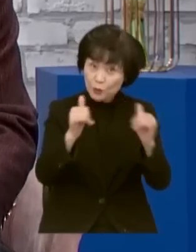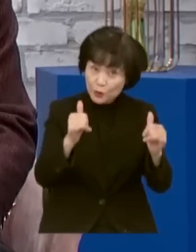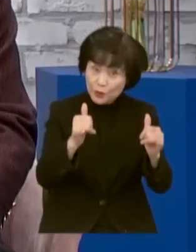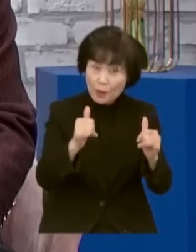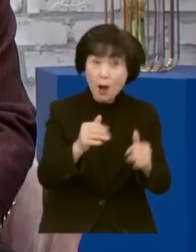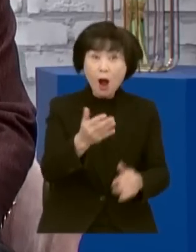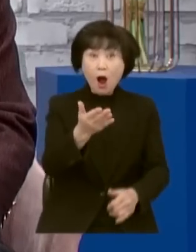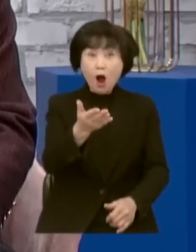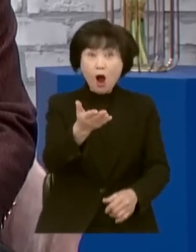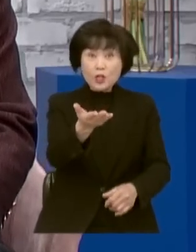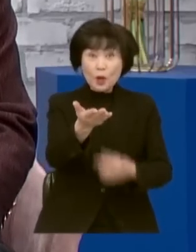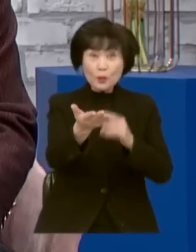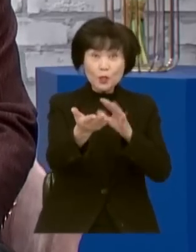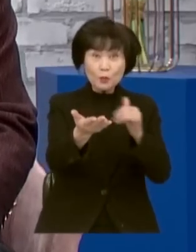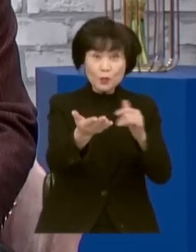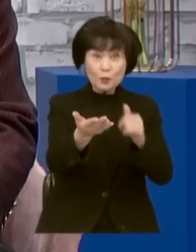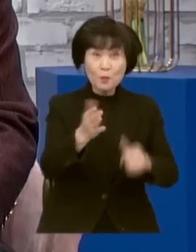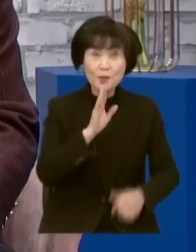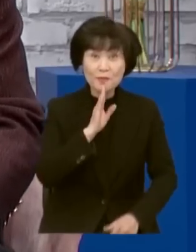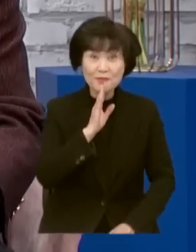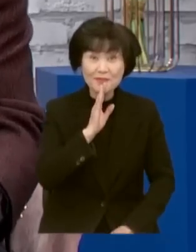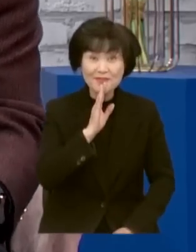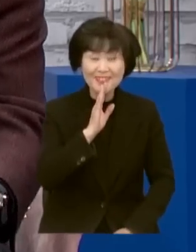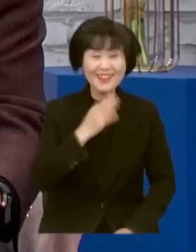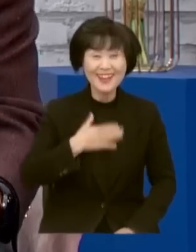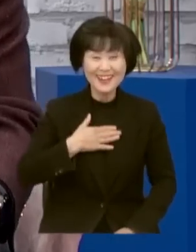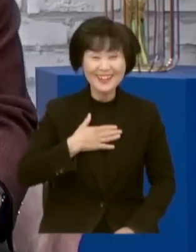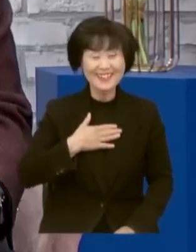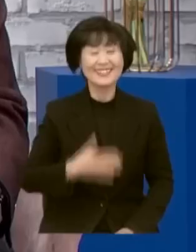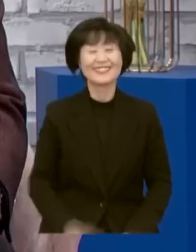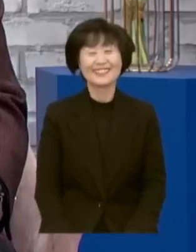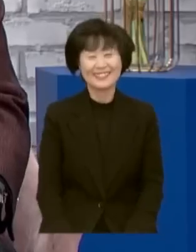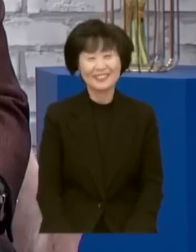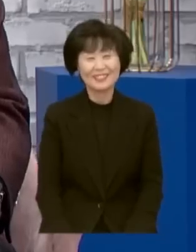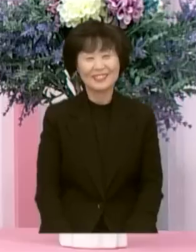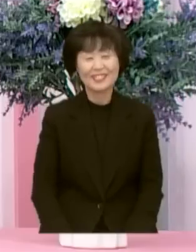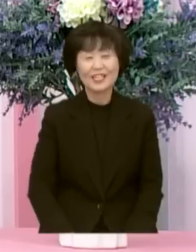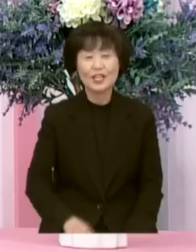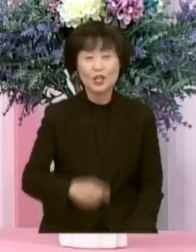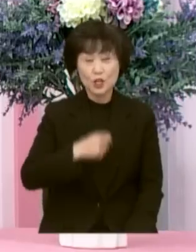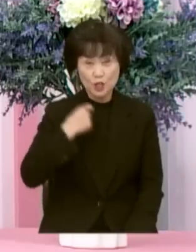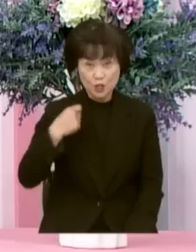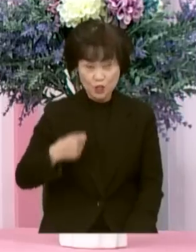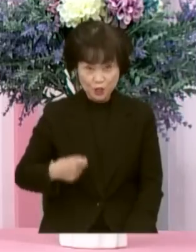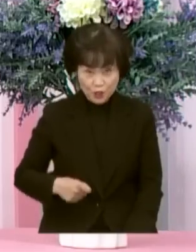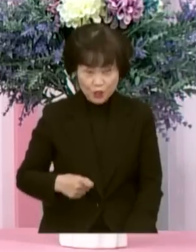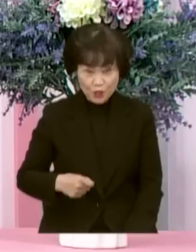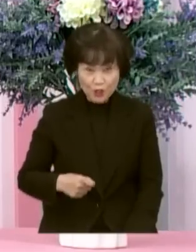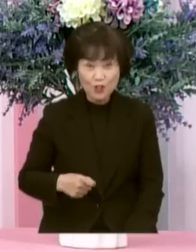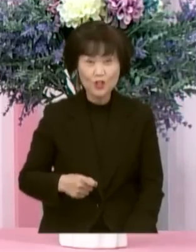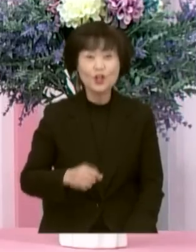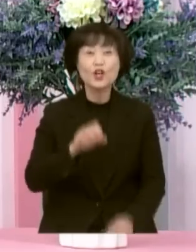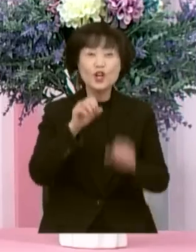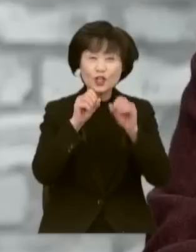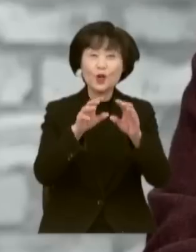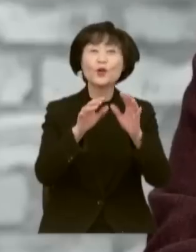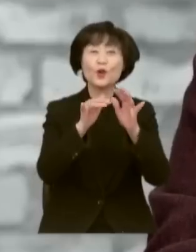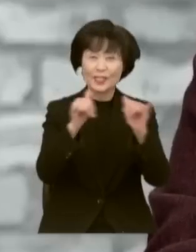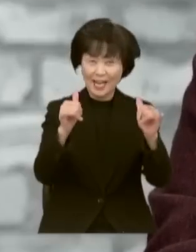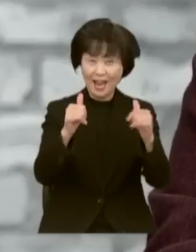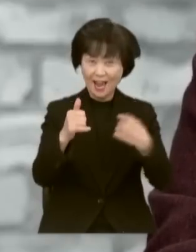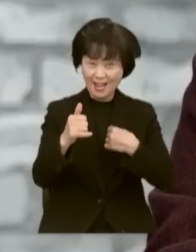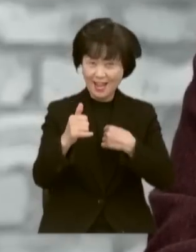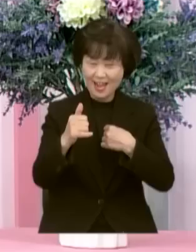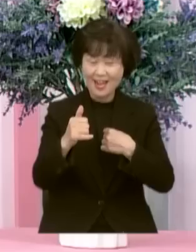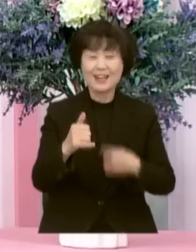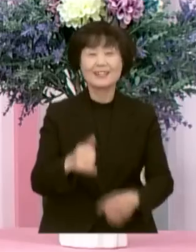그? 맞지요? 아, 그런가요? 네. 그러니까 본인 소개 좀 해주세요. 아, 중국 선교사입니다. 네. 아, 네. 네.